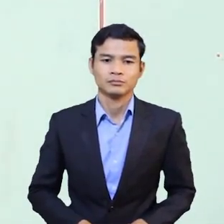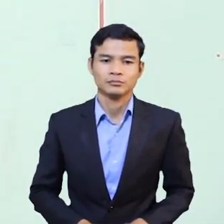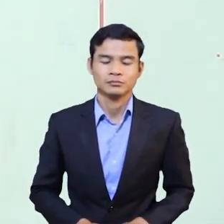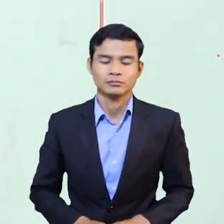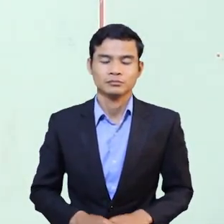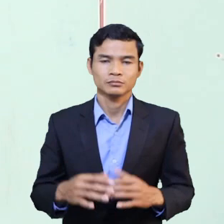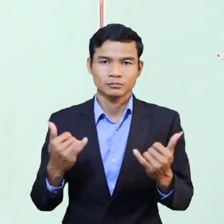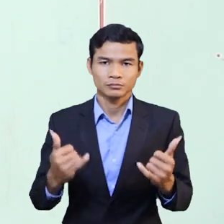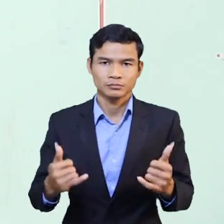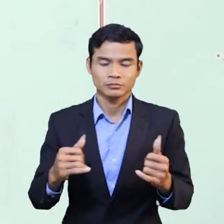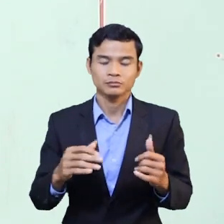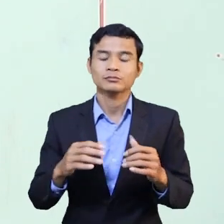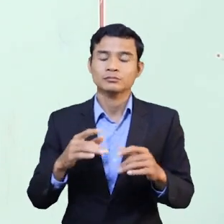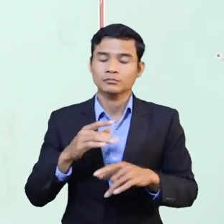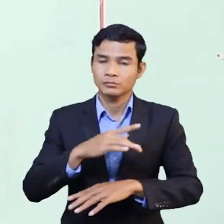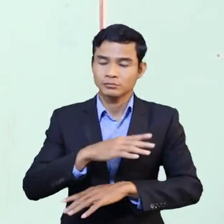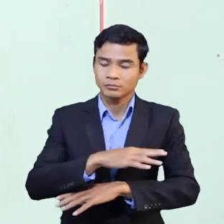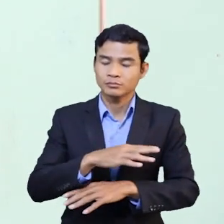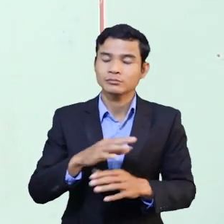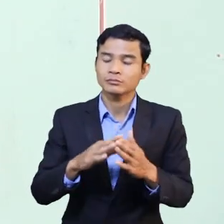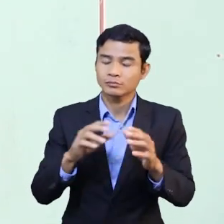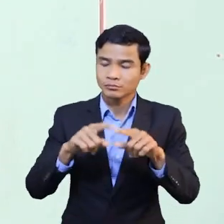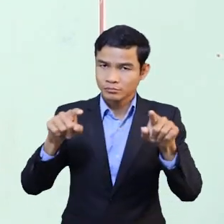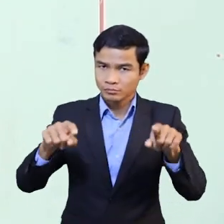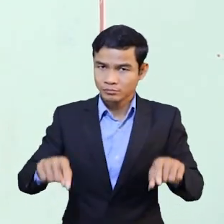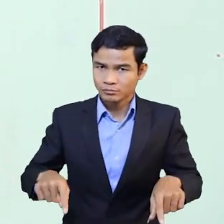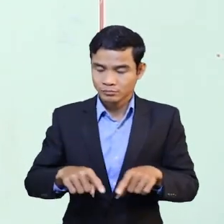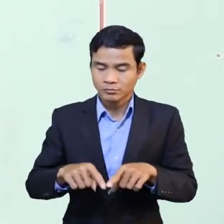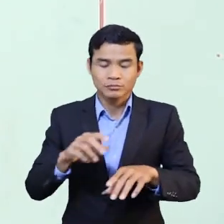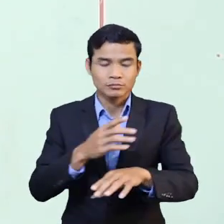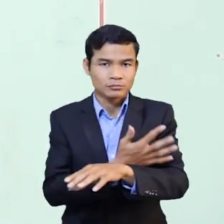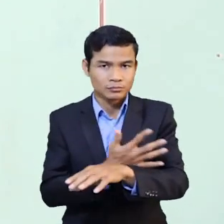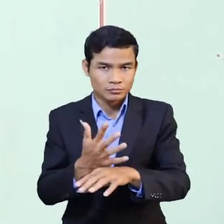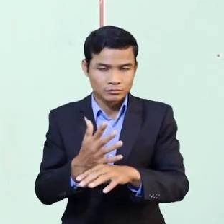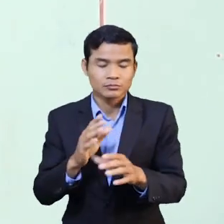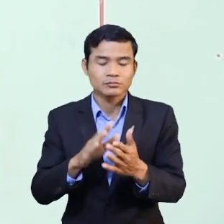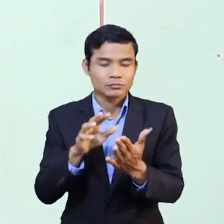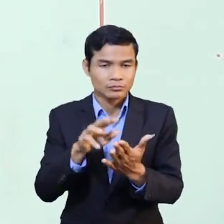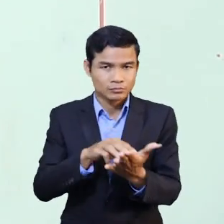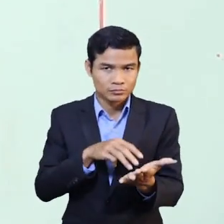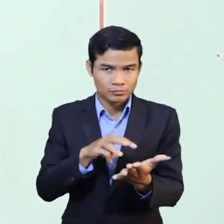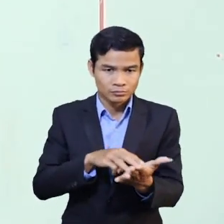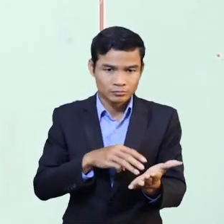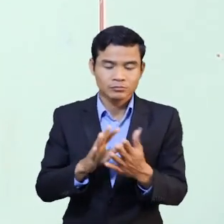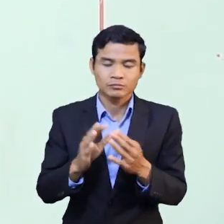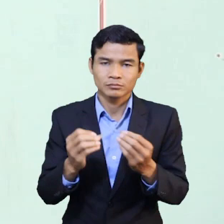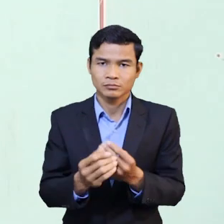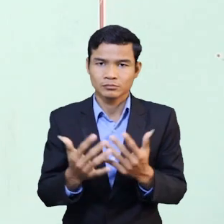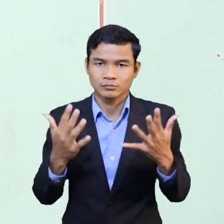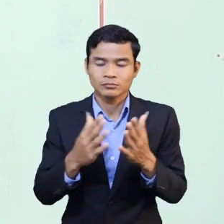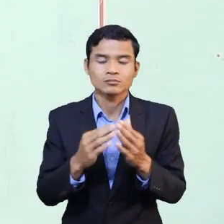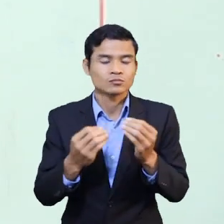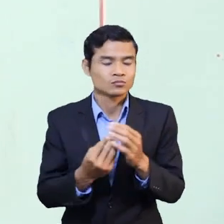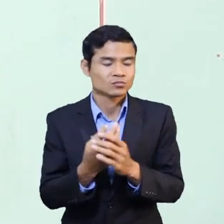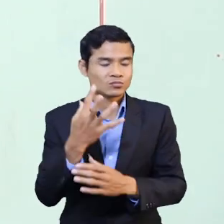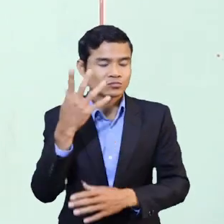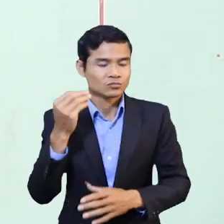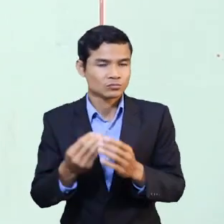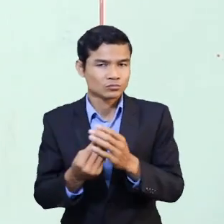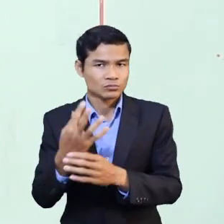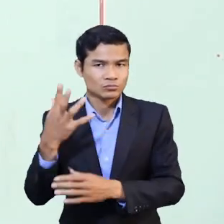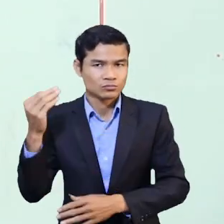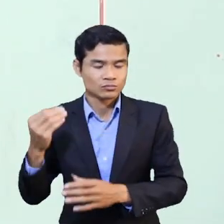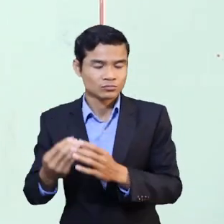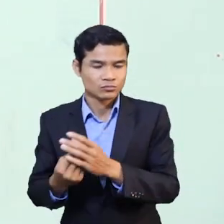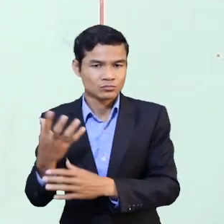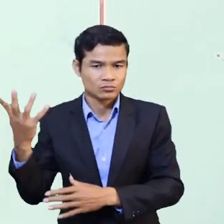chà đôi thế trong cá chà trong cá cứ đôi thà kia tha trong cá là hồng trắng cứ miên là hồng chi tràn đam nó con chà cả là miên là hồng